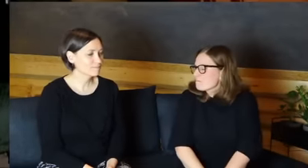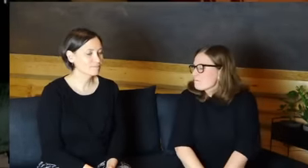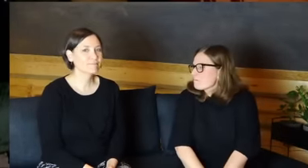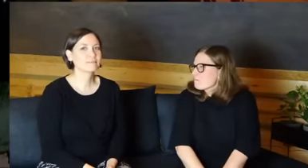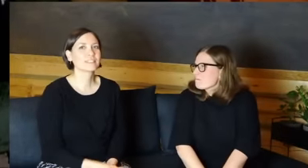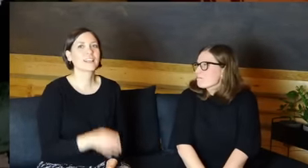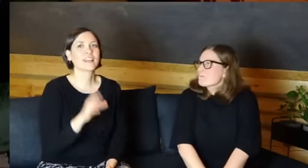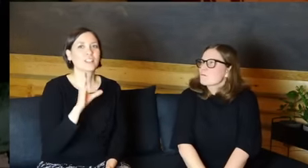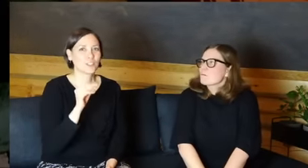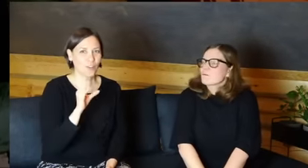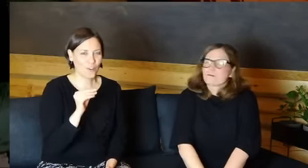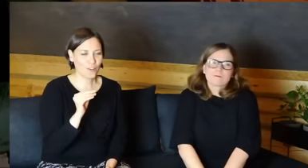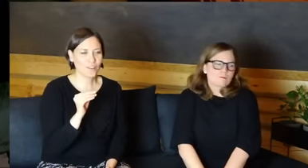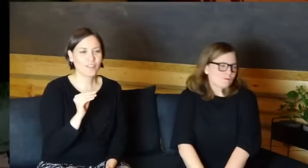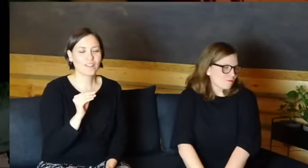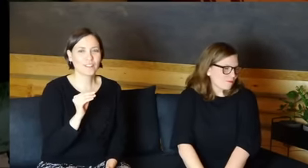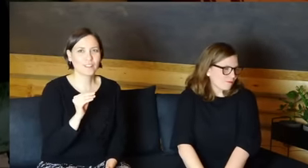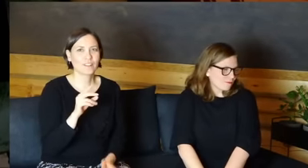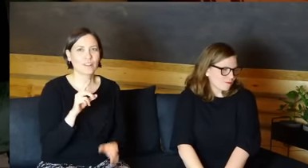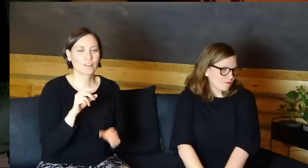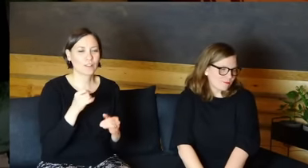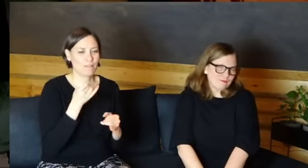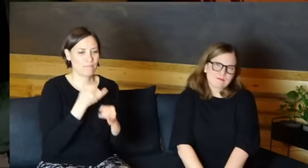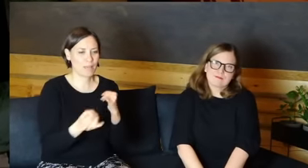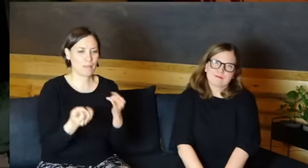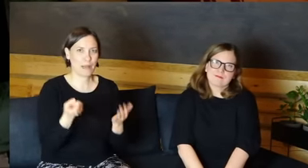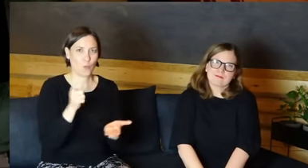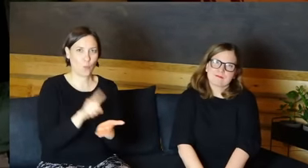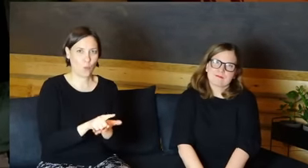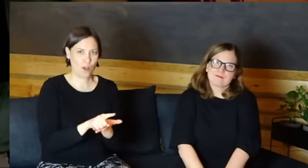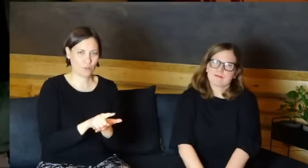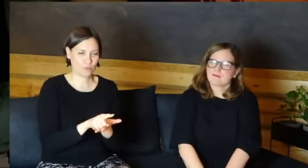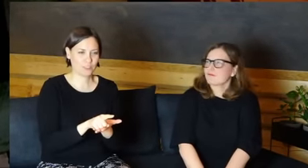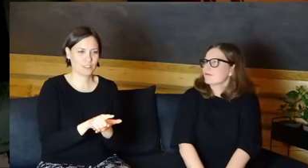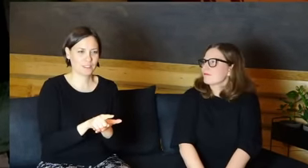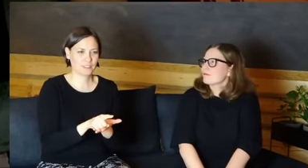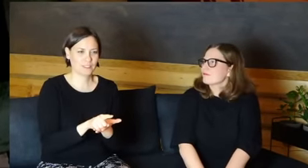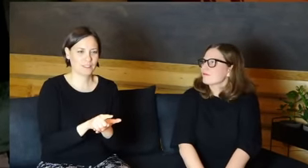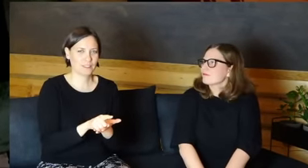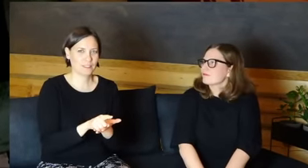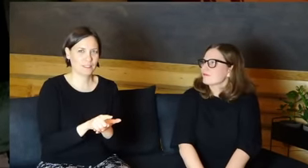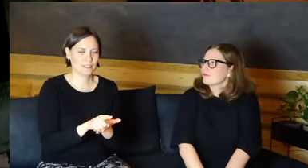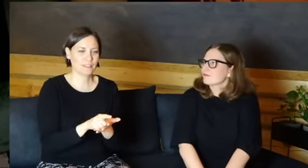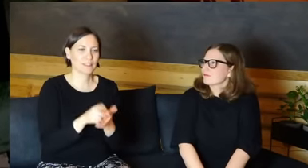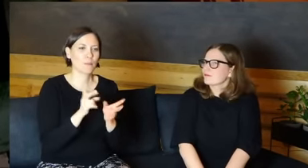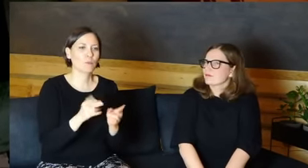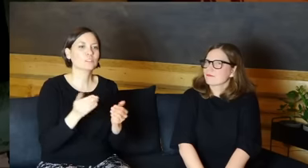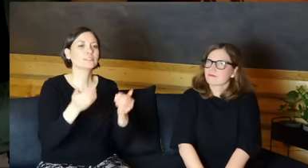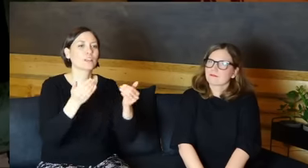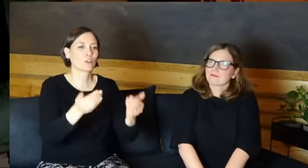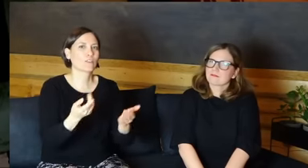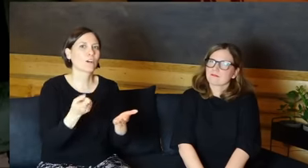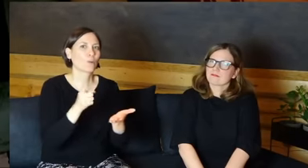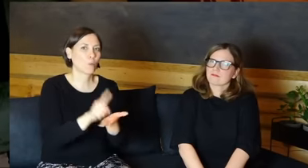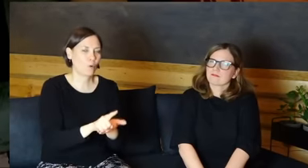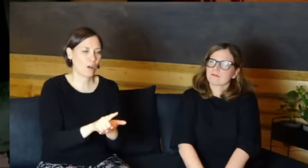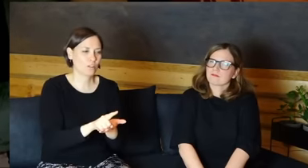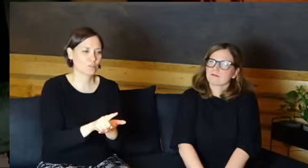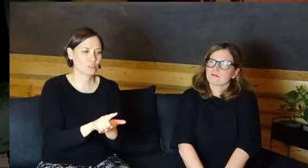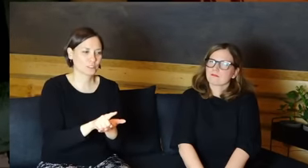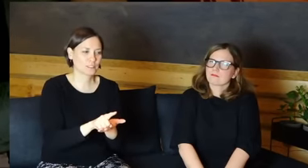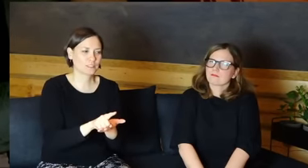No joo, kyllähän tässä viimeinen kuukausi ja varmasti vielä seuraava kuukausi vuoden loppuun